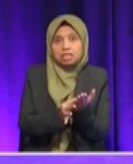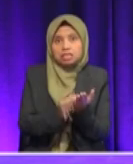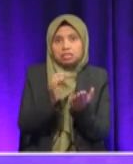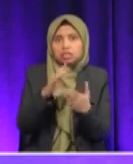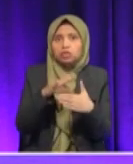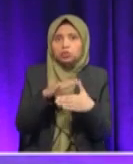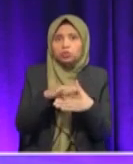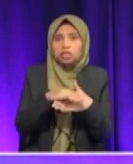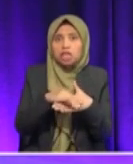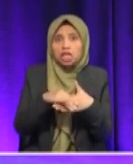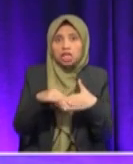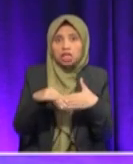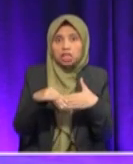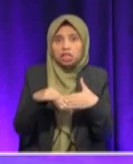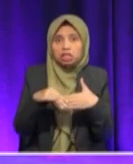Eh